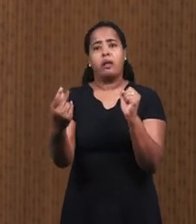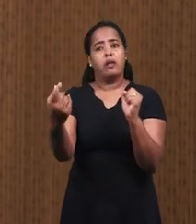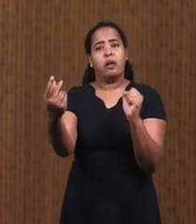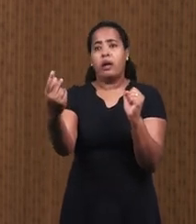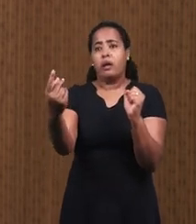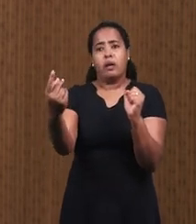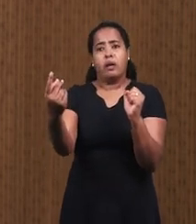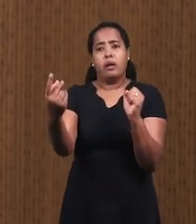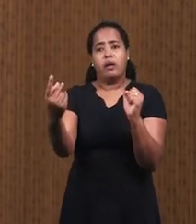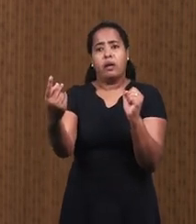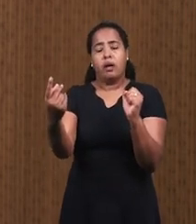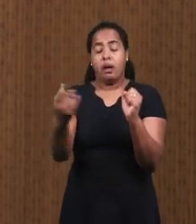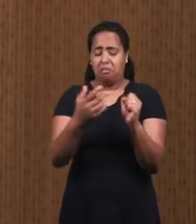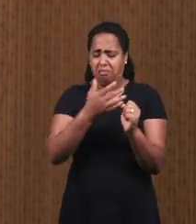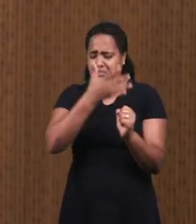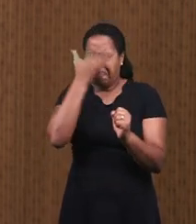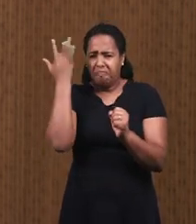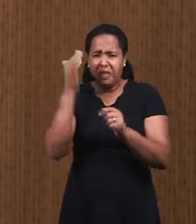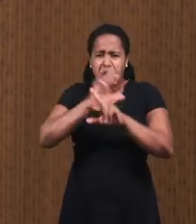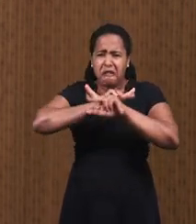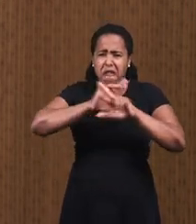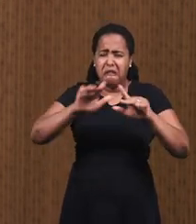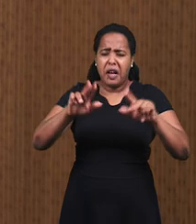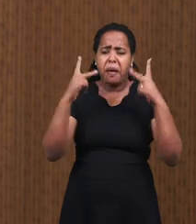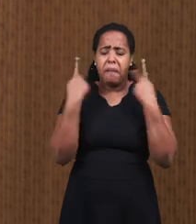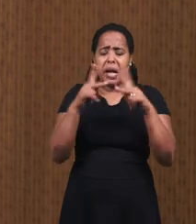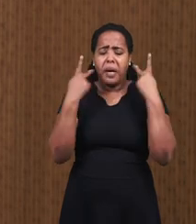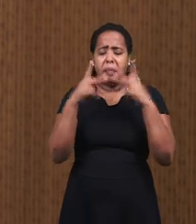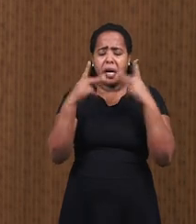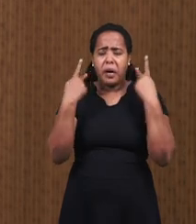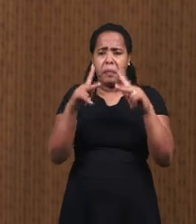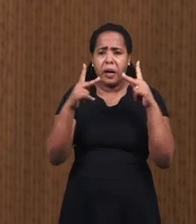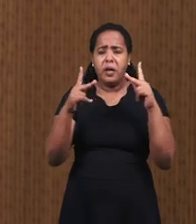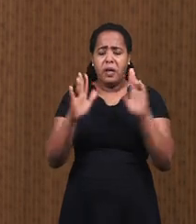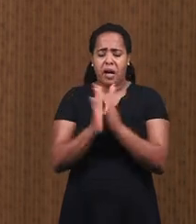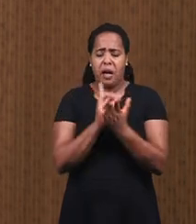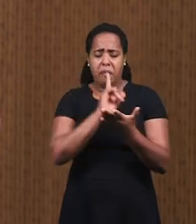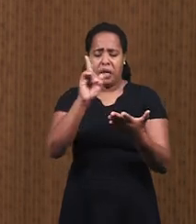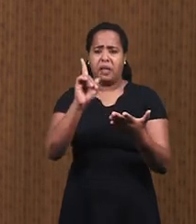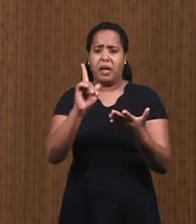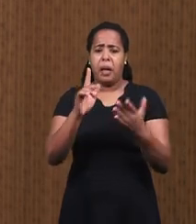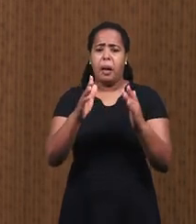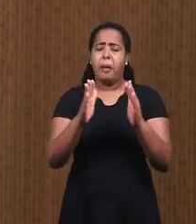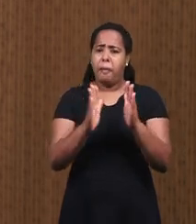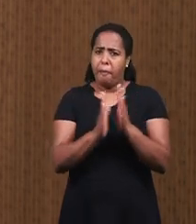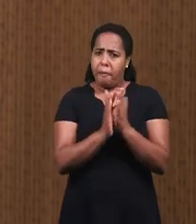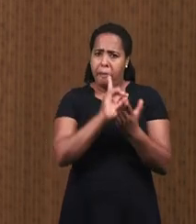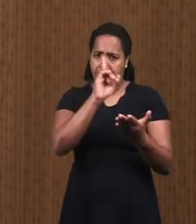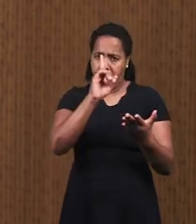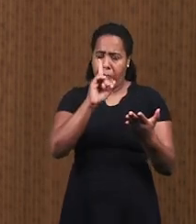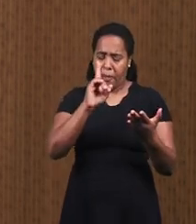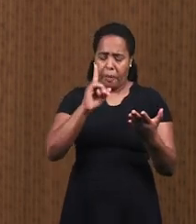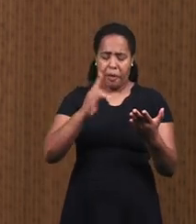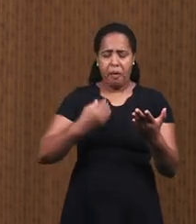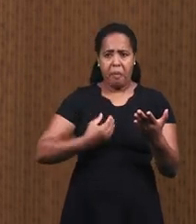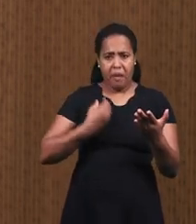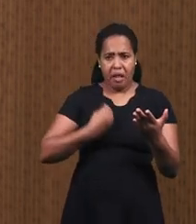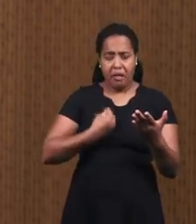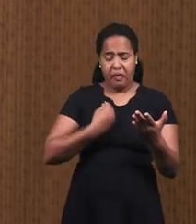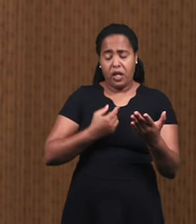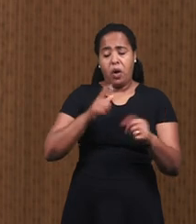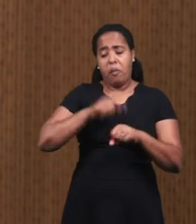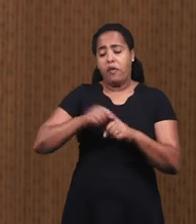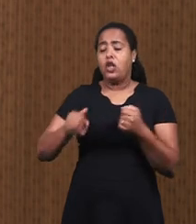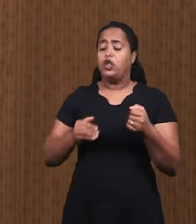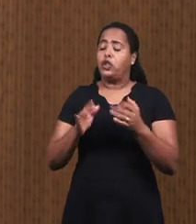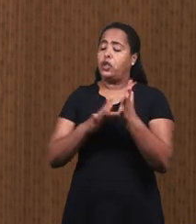la vie en abondance. Donc, beaucoup prêchent sur la Bible, qui est la parole de la vie, bien évidemment. La Bible, c'est la parole de la vie.